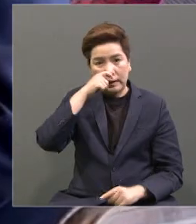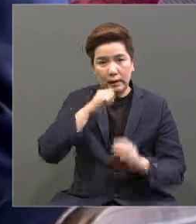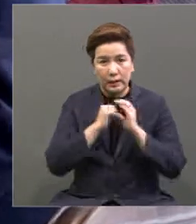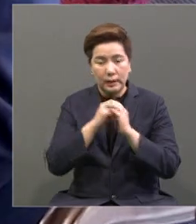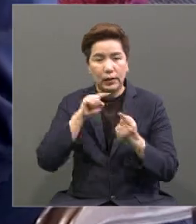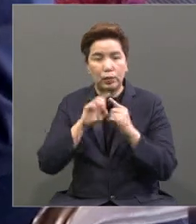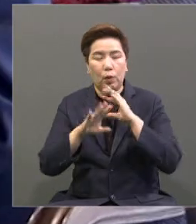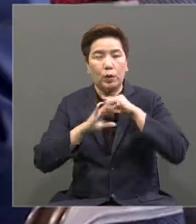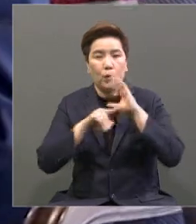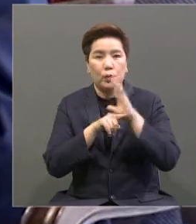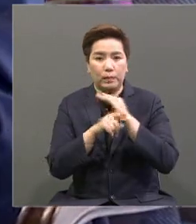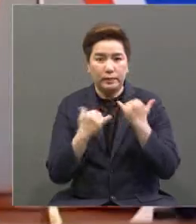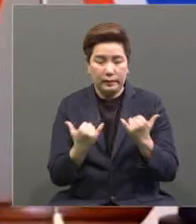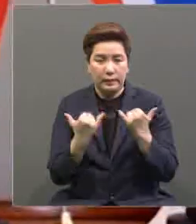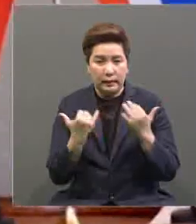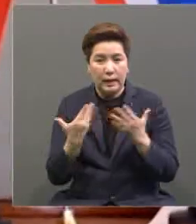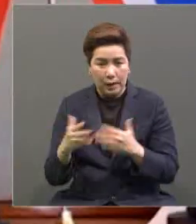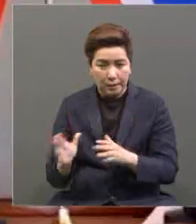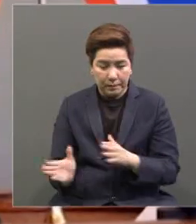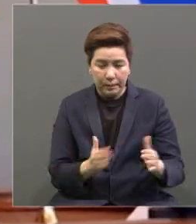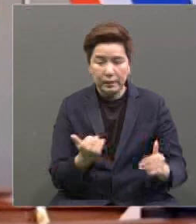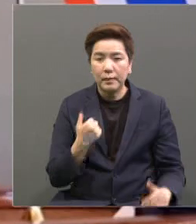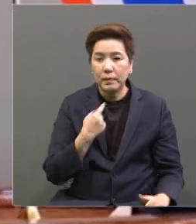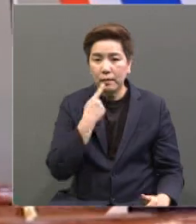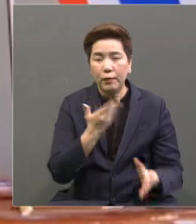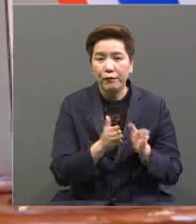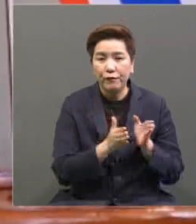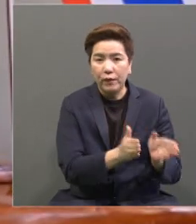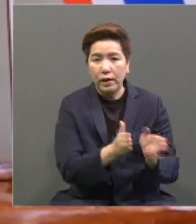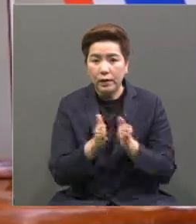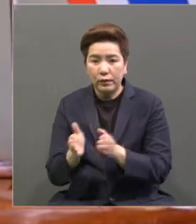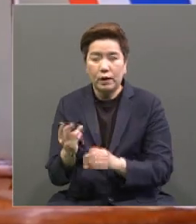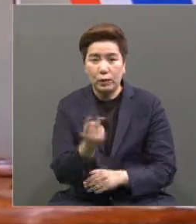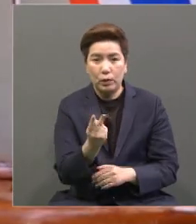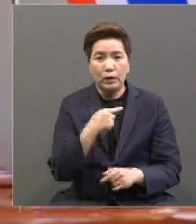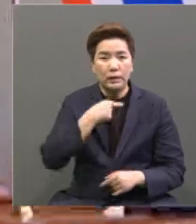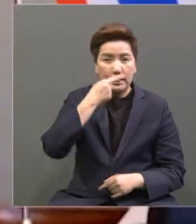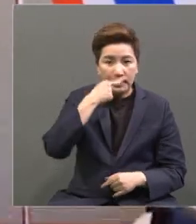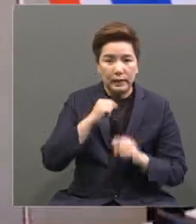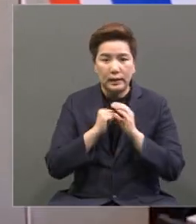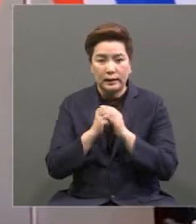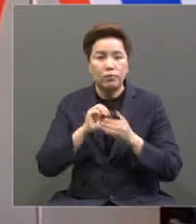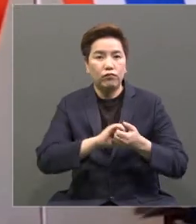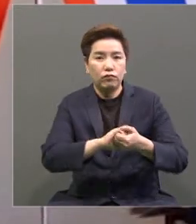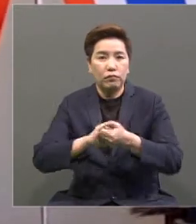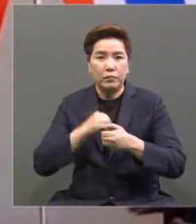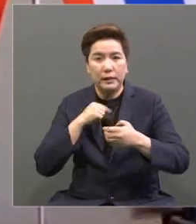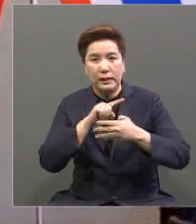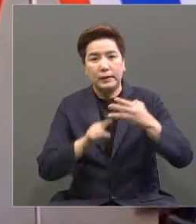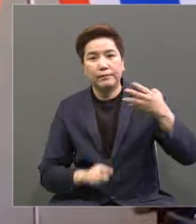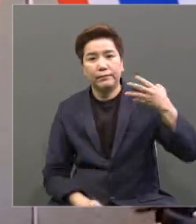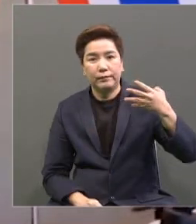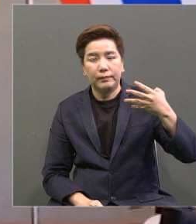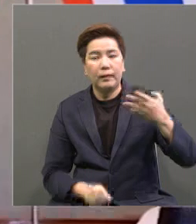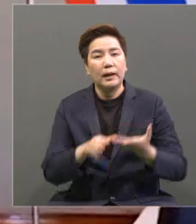ที่จังหวัดระยองด้วยค่ะนอกจากนี้นะครับคุณภูมิธรรมบอกว่าทั้ง 2ฝ่ายก็คือไทยกับจีนเนี่ยเตรียมพร้อมยกระดับความร่วมมือ 4ด้านหลักครับไม่ว่าจะ